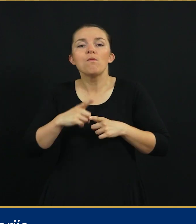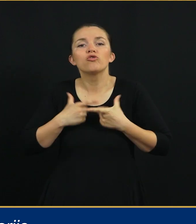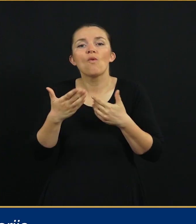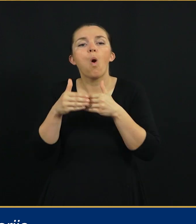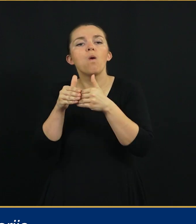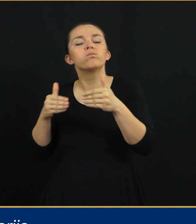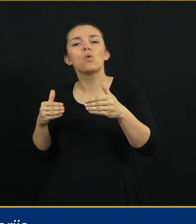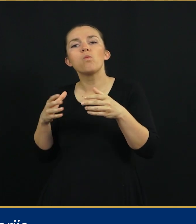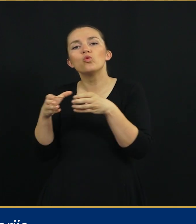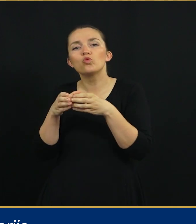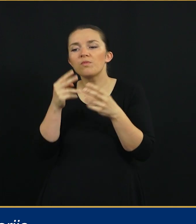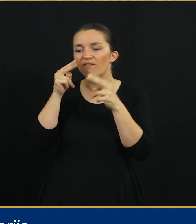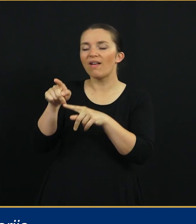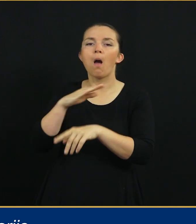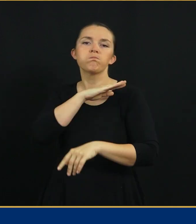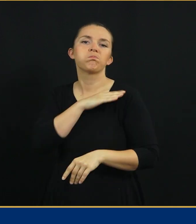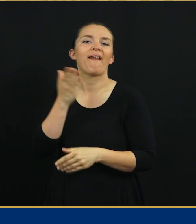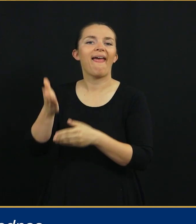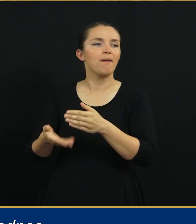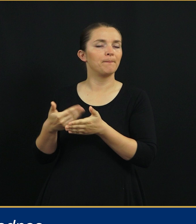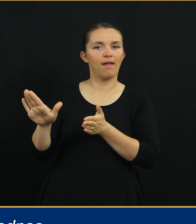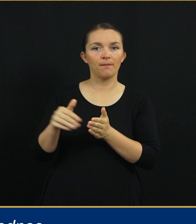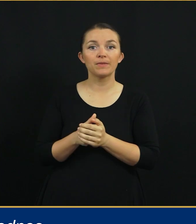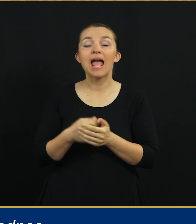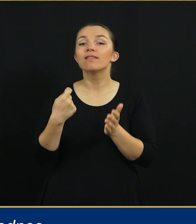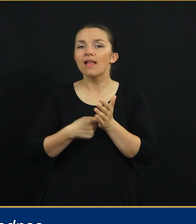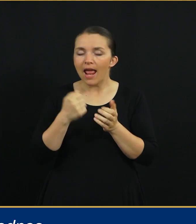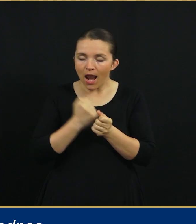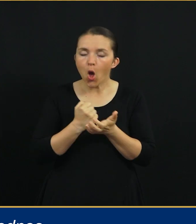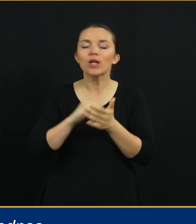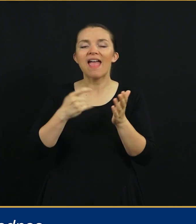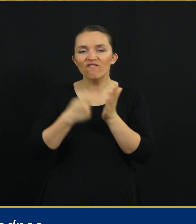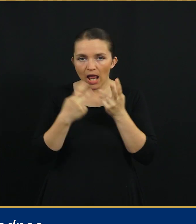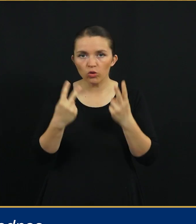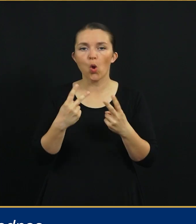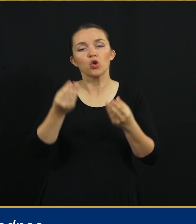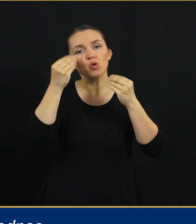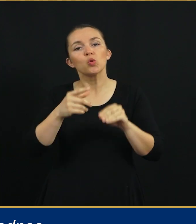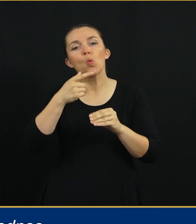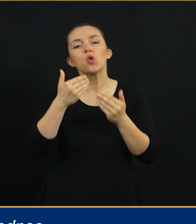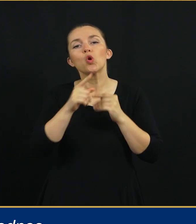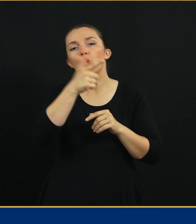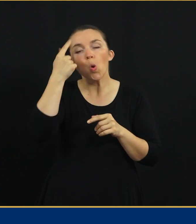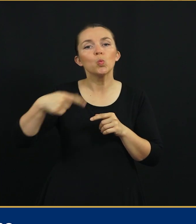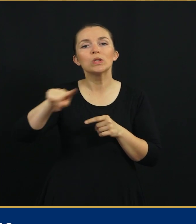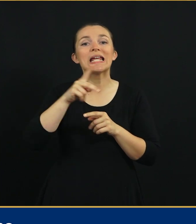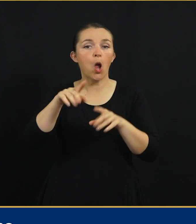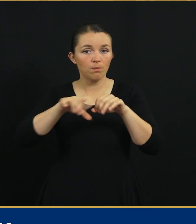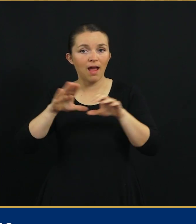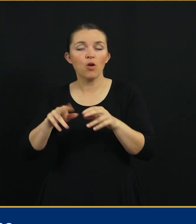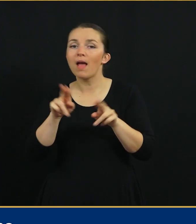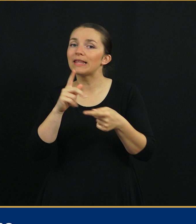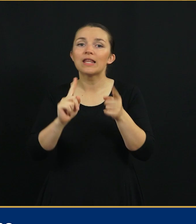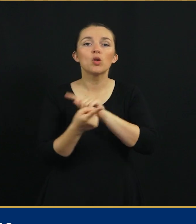robu družbe, ki jih vidi kot breme. Delo je vrednota, spoštljiv odnos do ljudi, ki ga opravljajo, pa